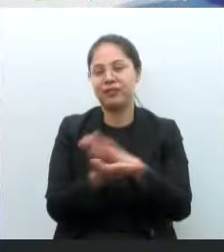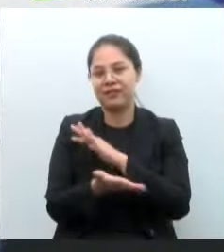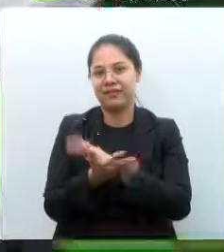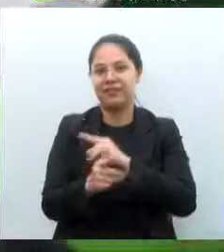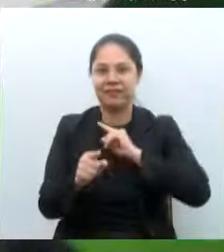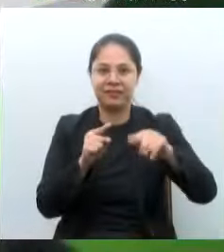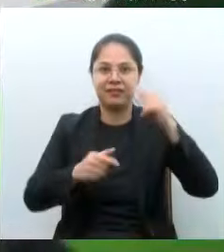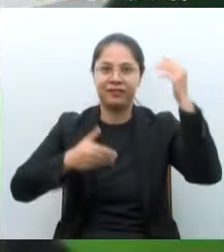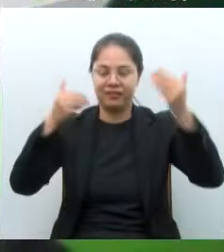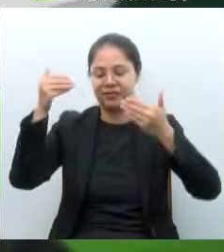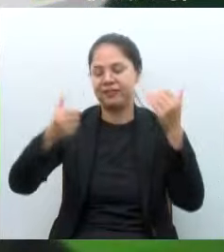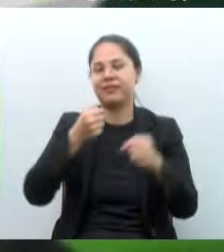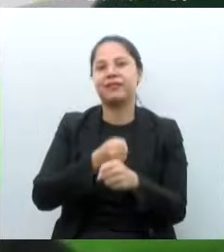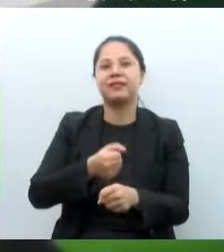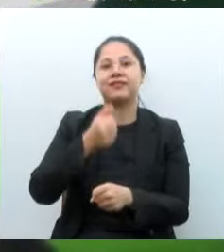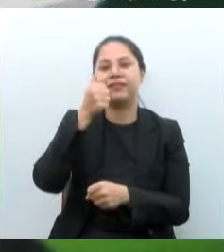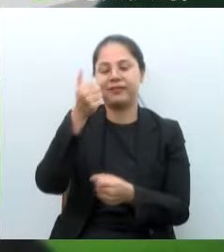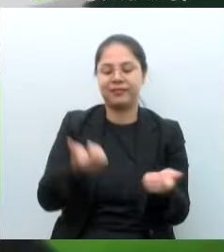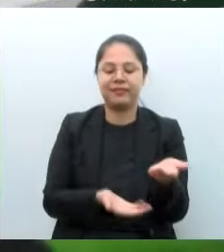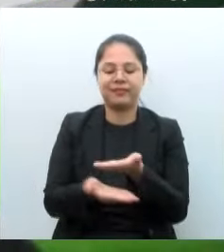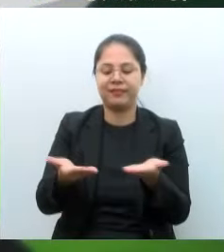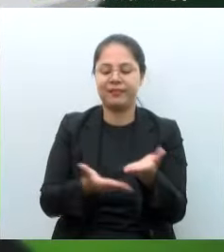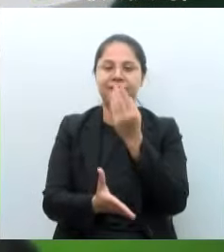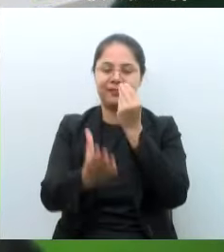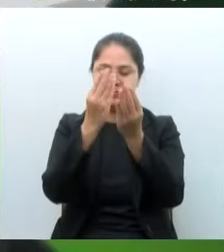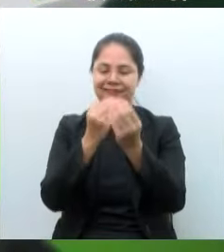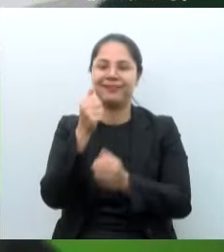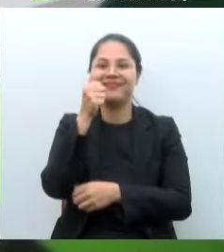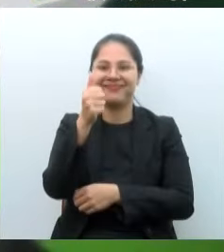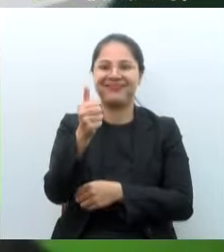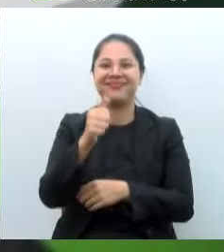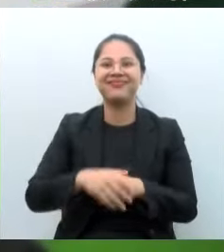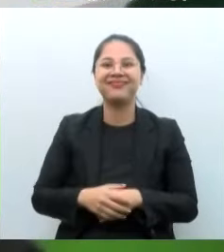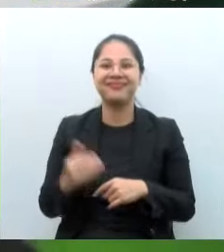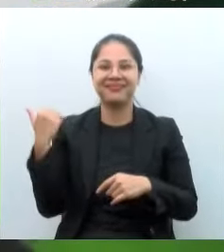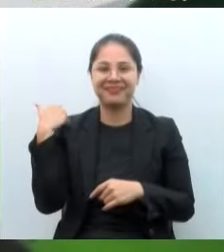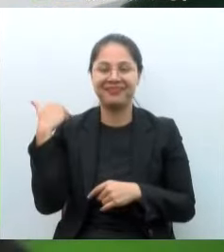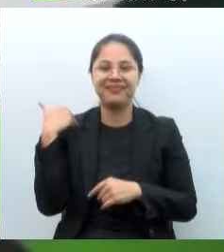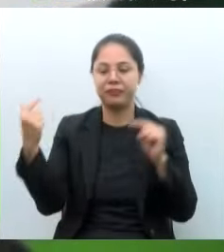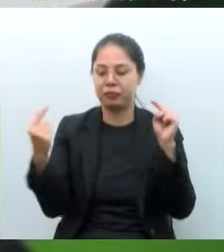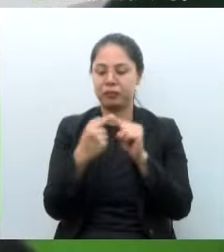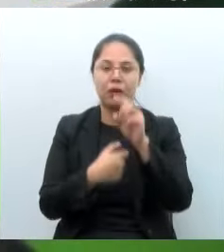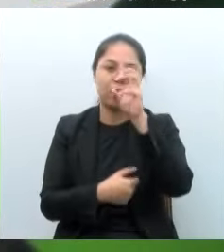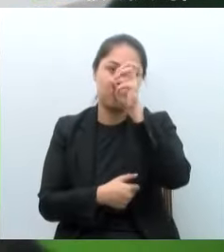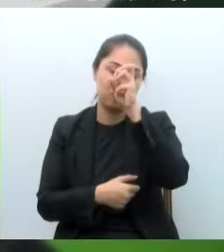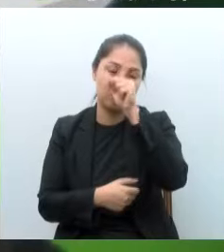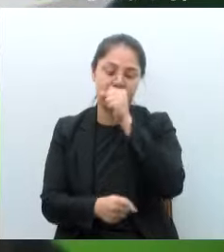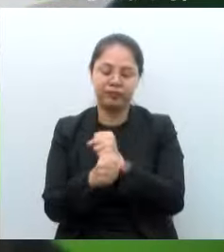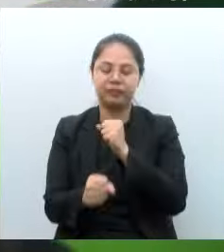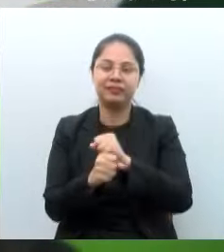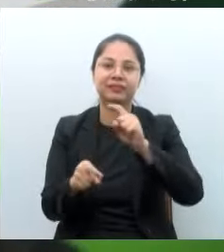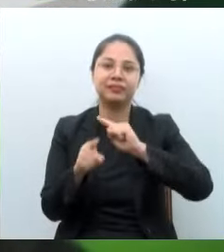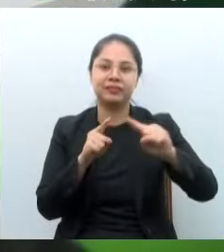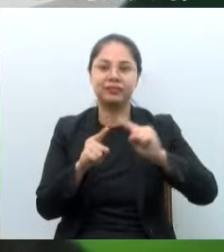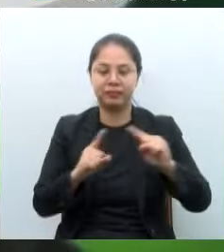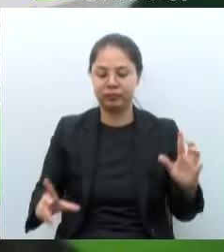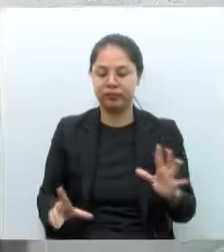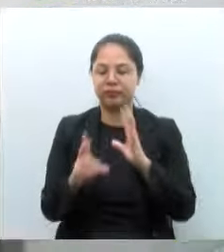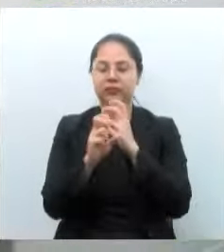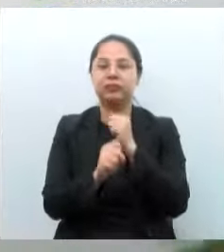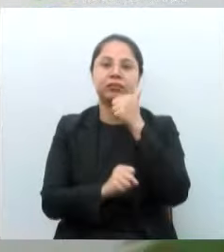ที่นักเรียนก็จะทำร่วมกันแล้วก็แลกเปลี่ยนเรียนรู้รวมทั้งก็จะมีแบบทดสอบซึ่งนักเรียนสามารถที่จะรู้ผลทันที